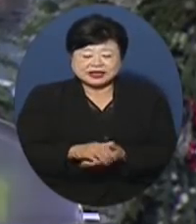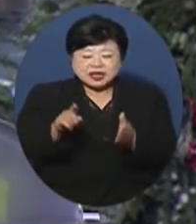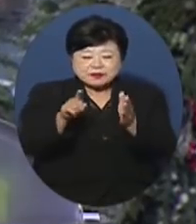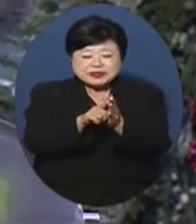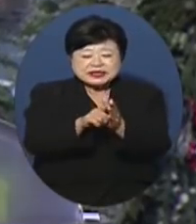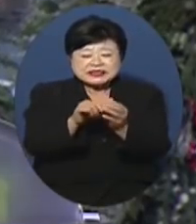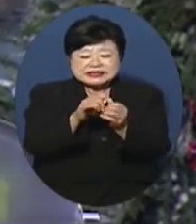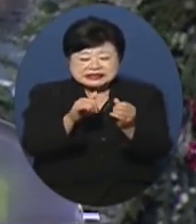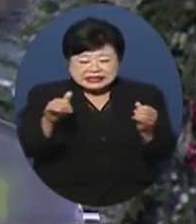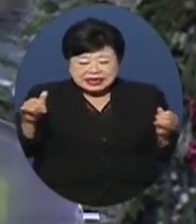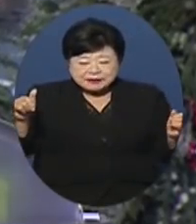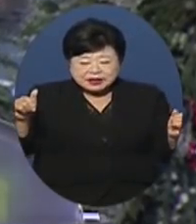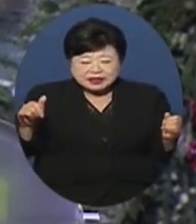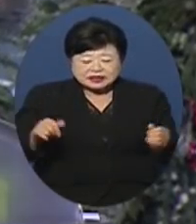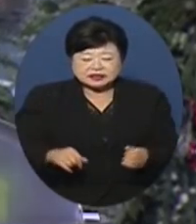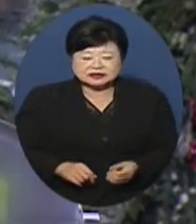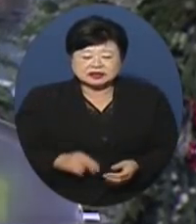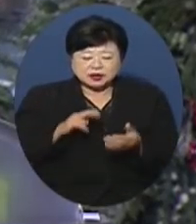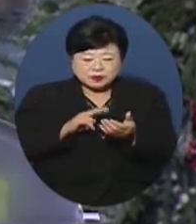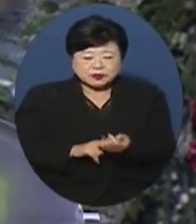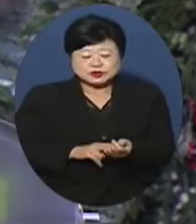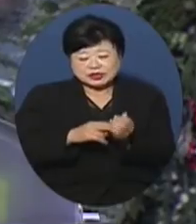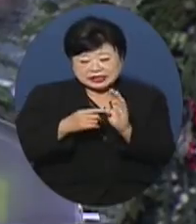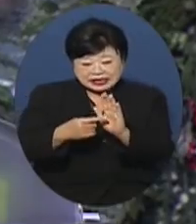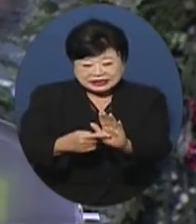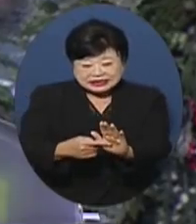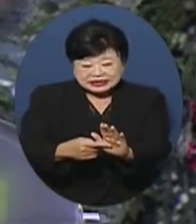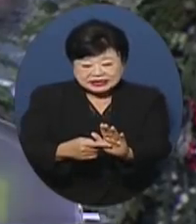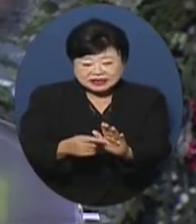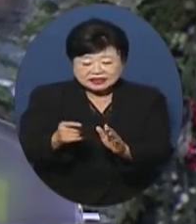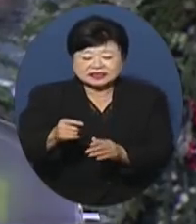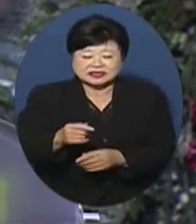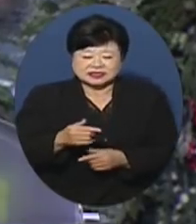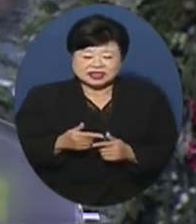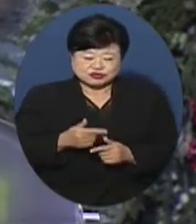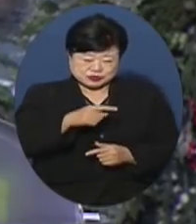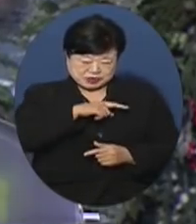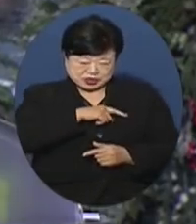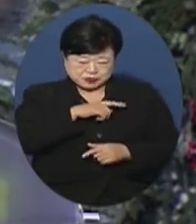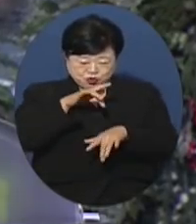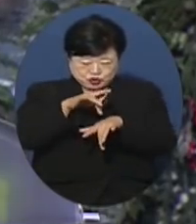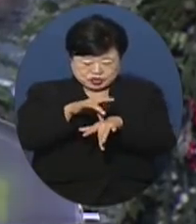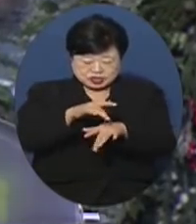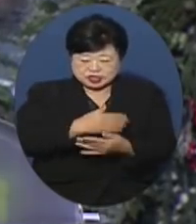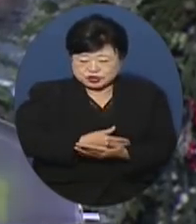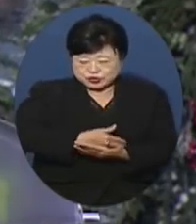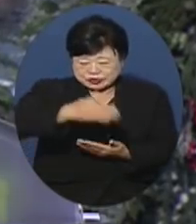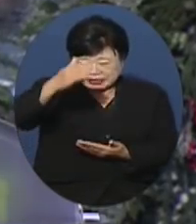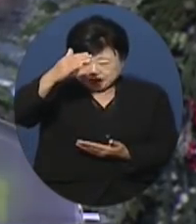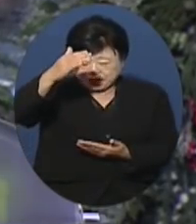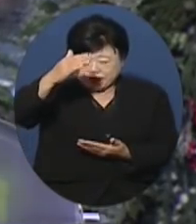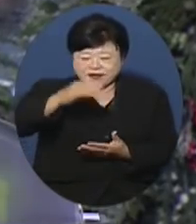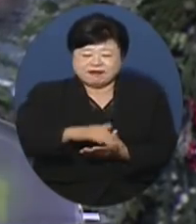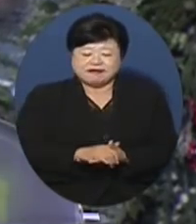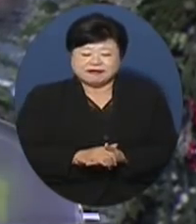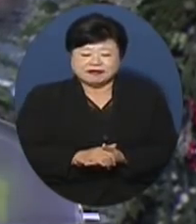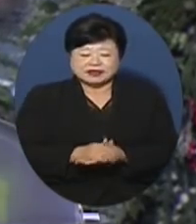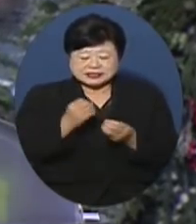믿는 자들에게는 이런 표적이 따르리니 곧 그들이 내 이름을 귀신을